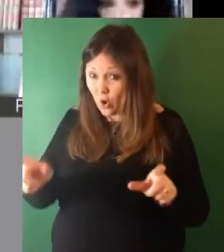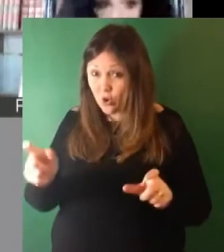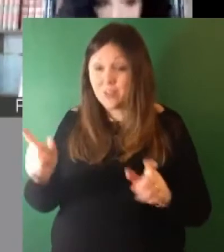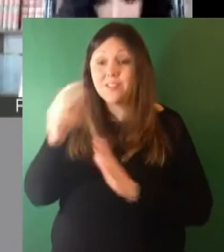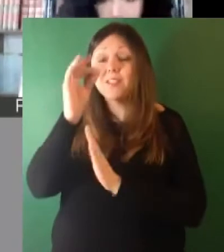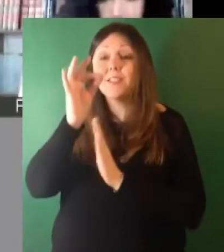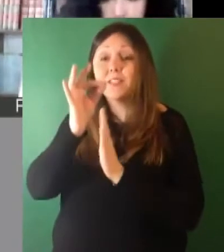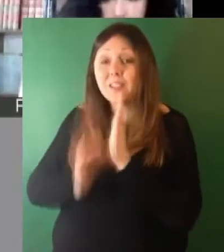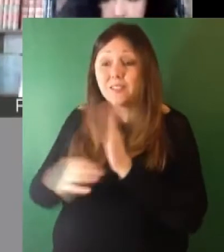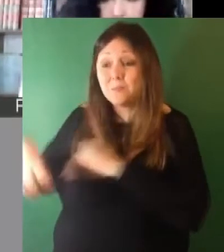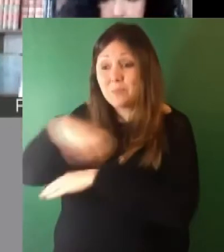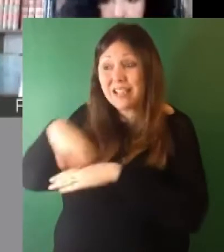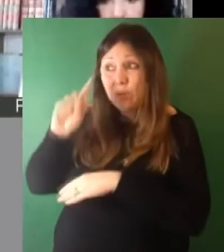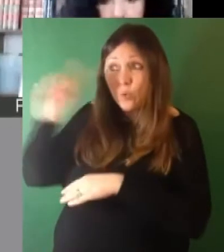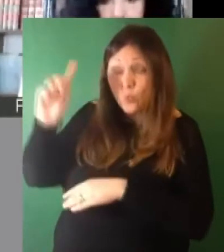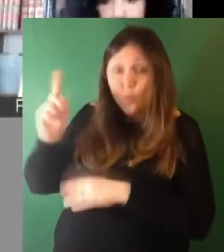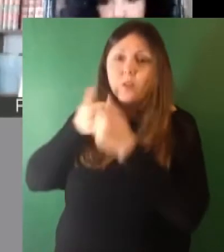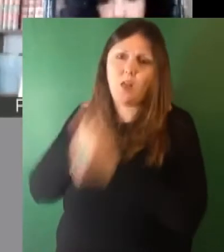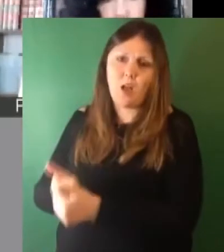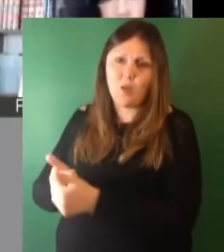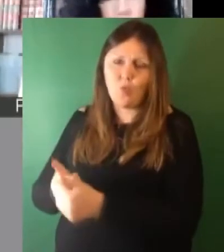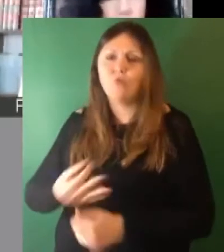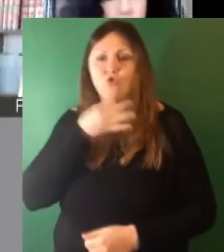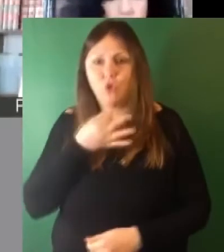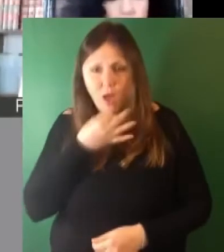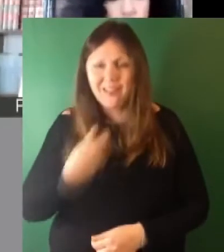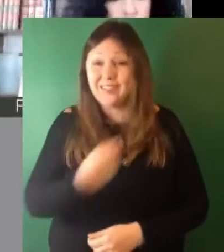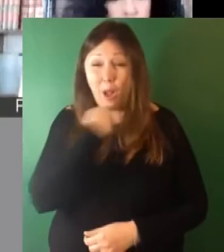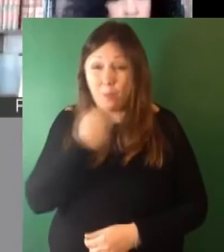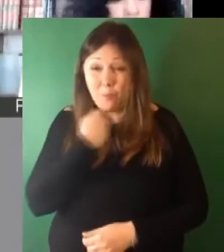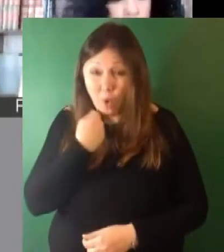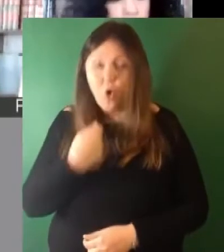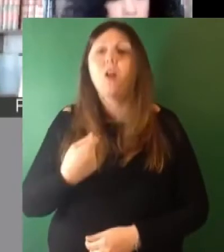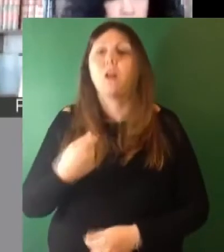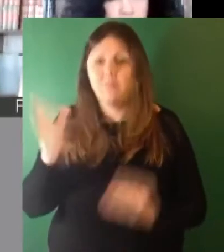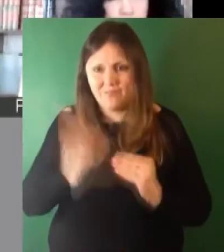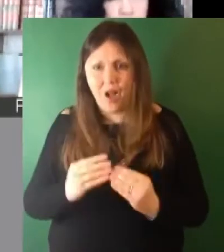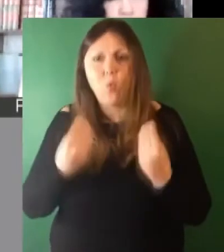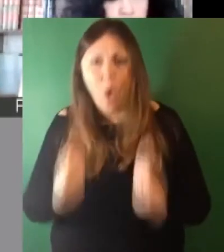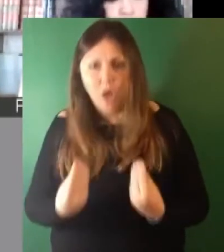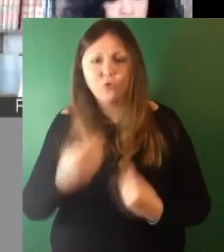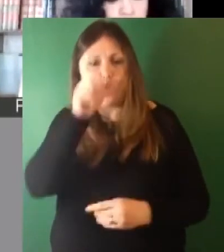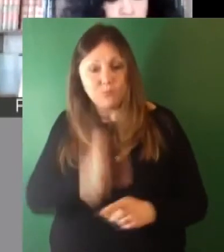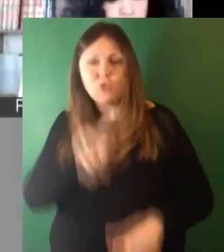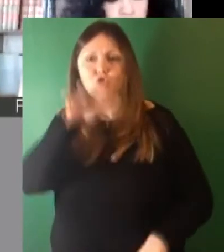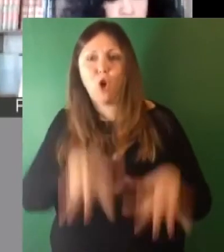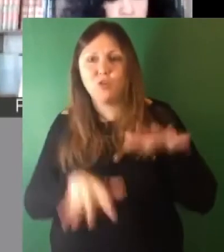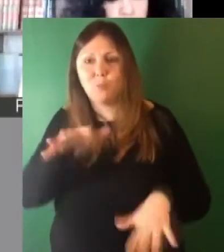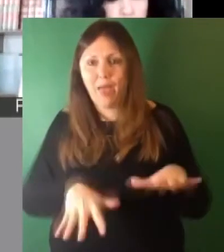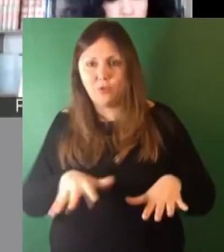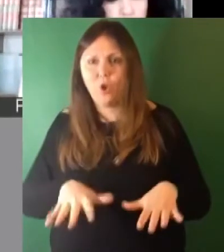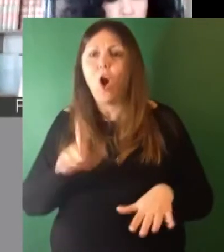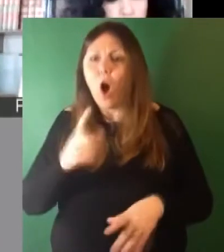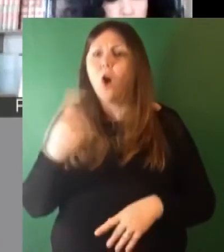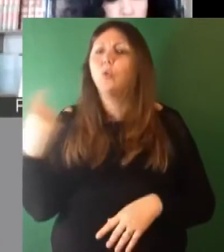Ministero. Cioè, il tampone si fa a tutti i casi sospetti in maniera da definire se questi casi